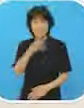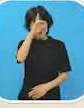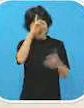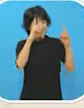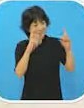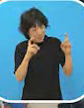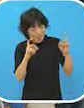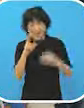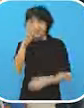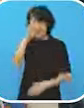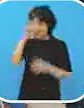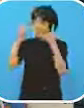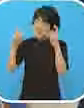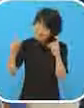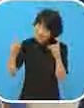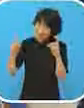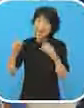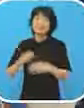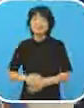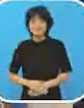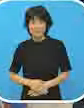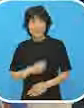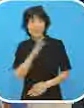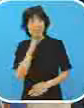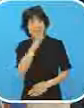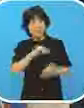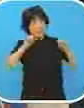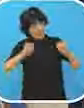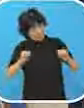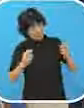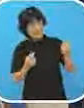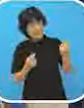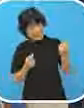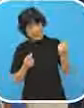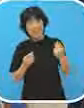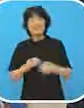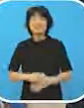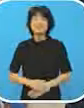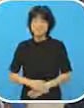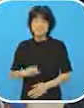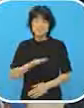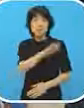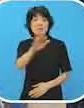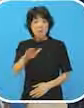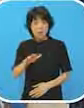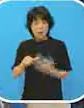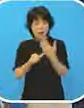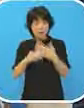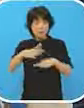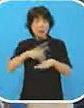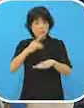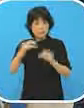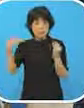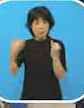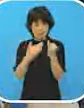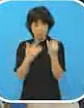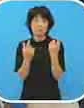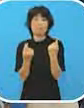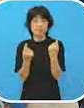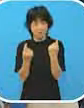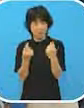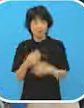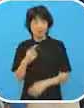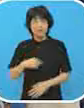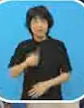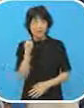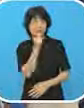どうもこんにちは。 こんにちは。 もうみんな元気やね。皆さんは秋田初のアイドルということでね、